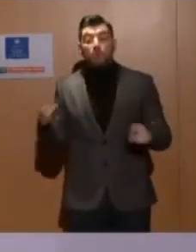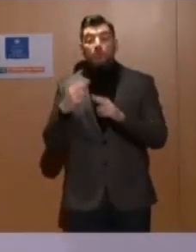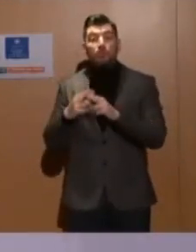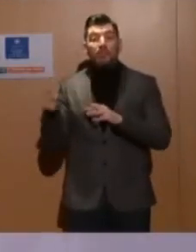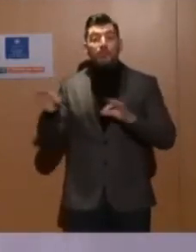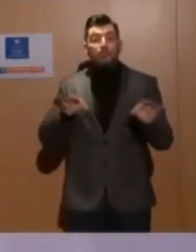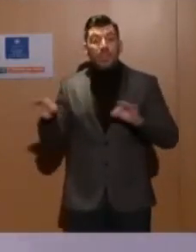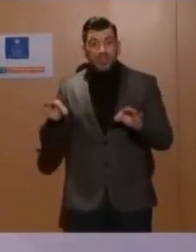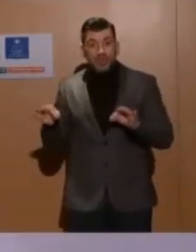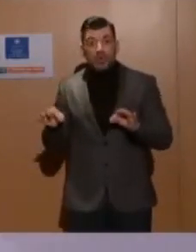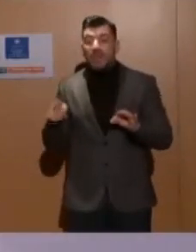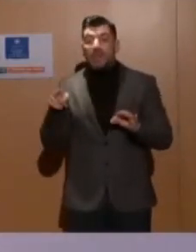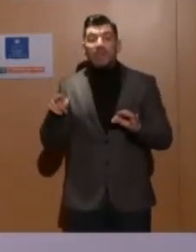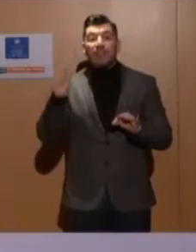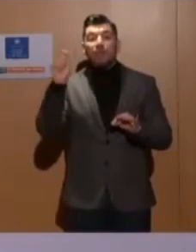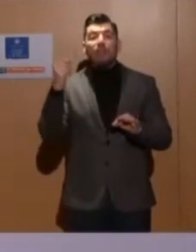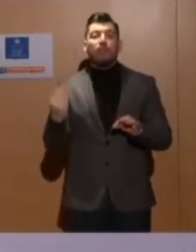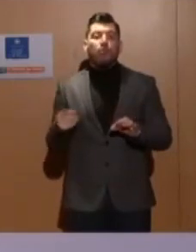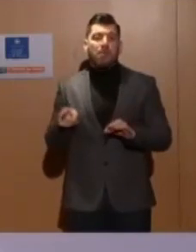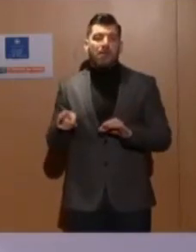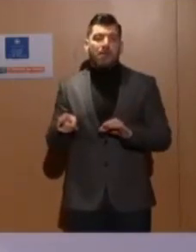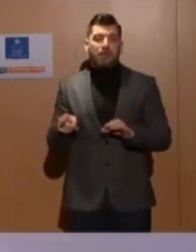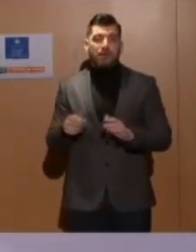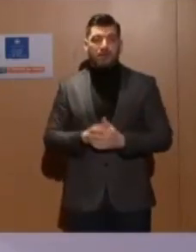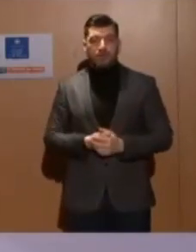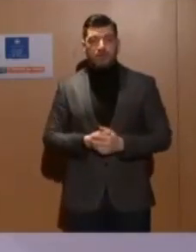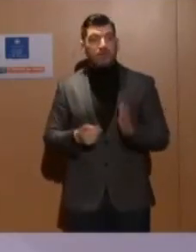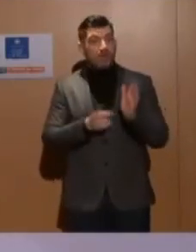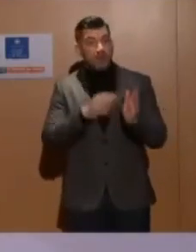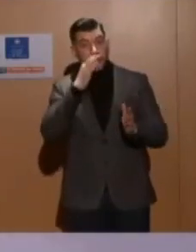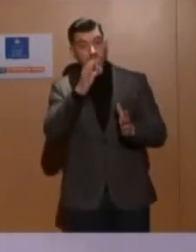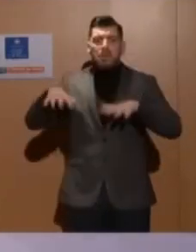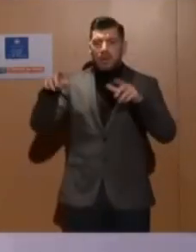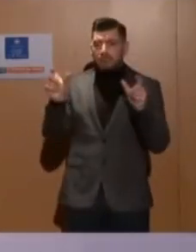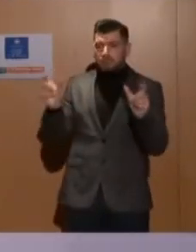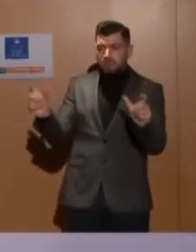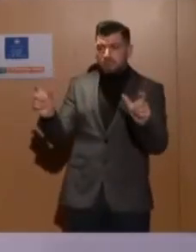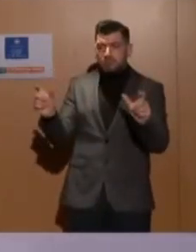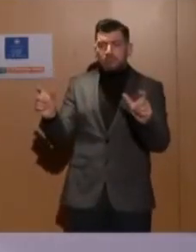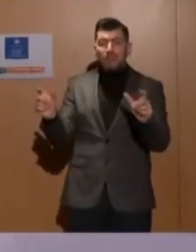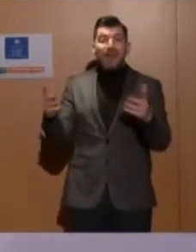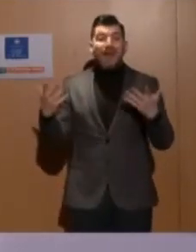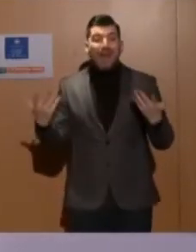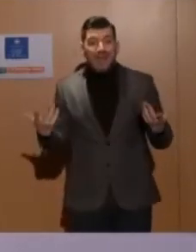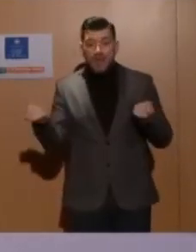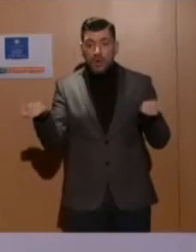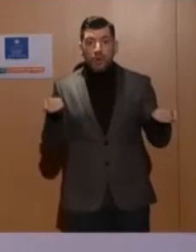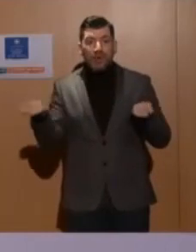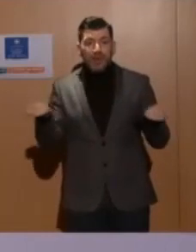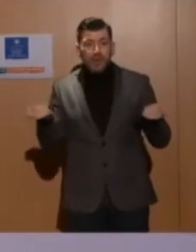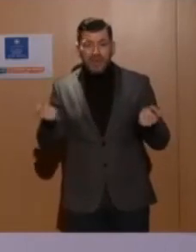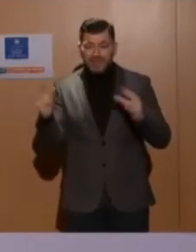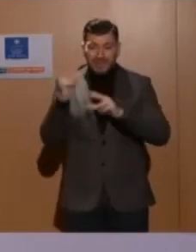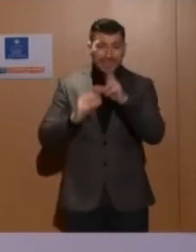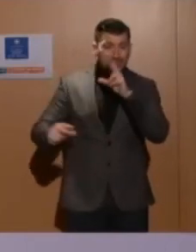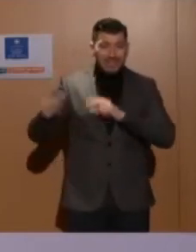και το ω. Και οφείλω να συγχαρώ τον Γιώργο τον Πατούλη και όλη την ομάδα του. Οργανωμένη συζήτηση